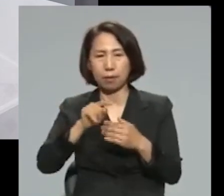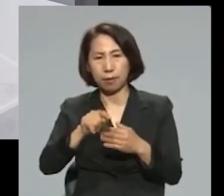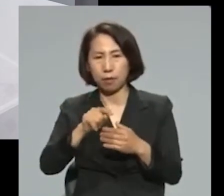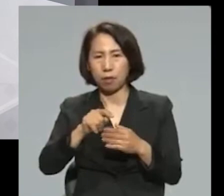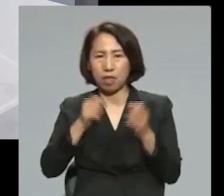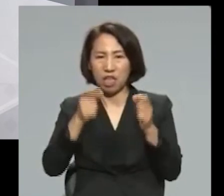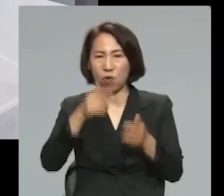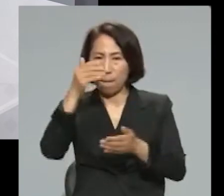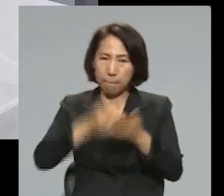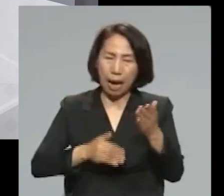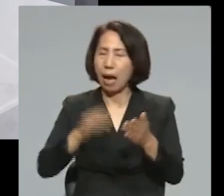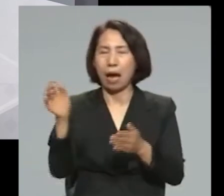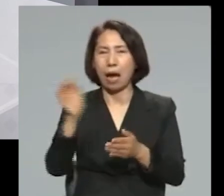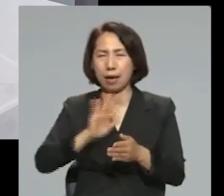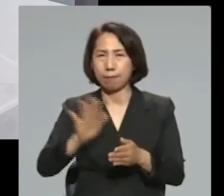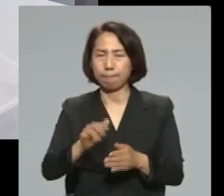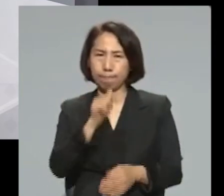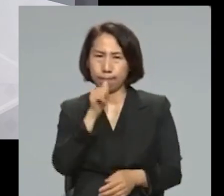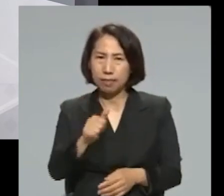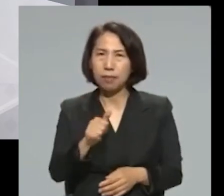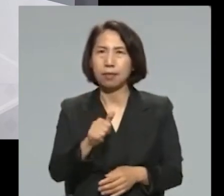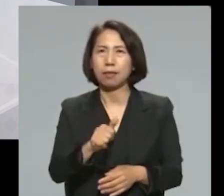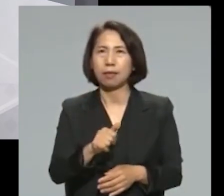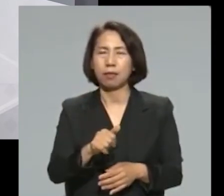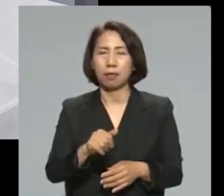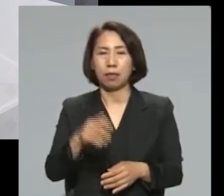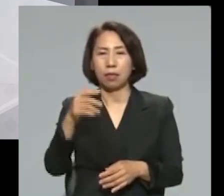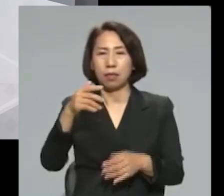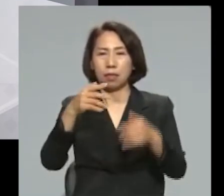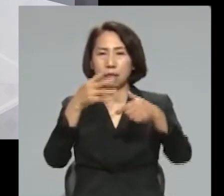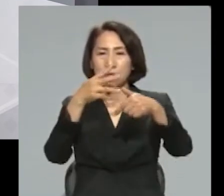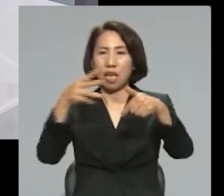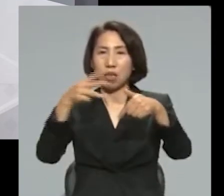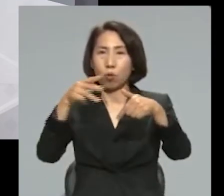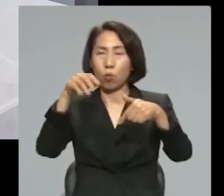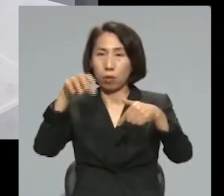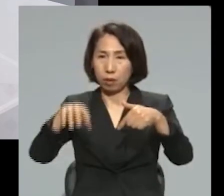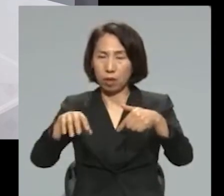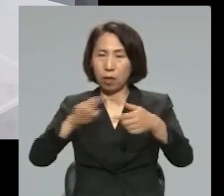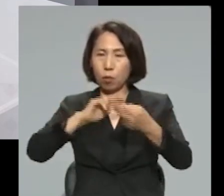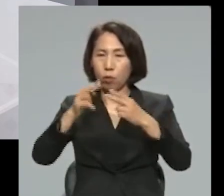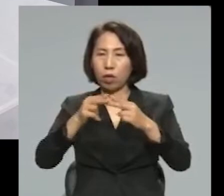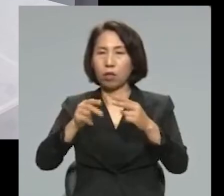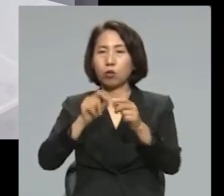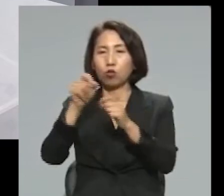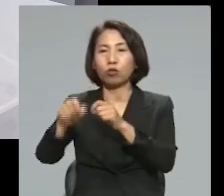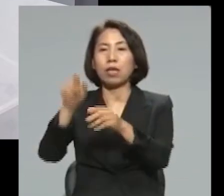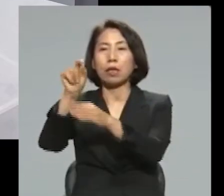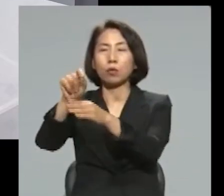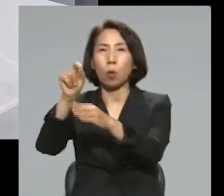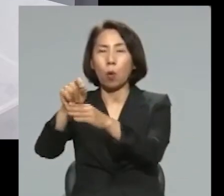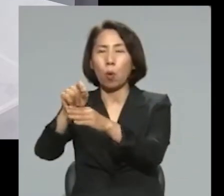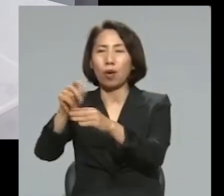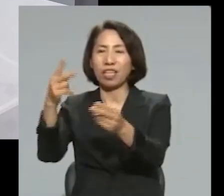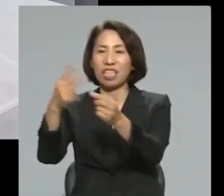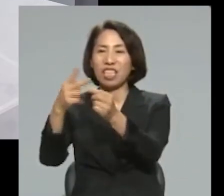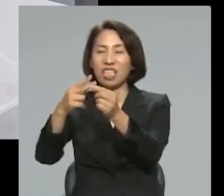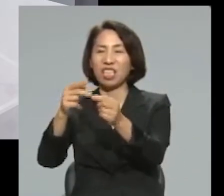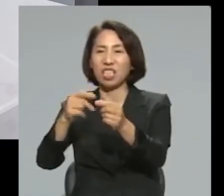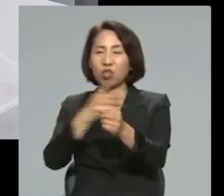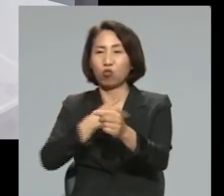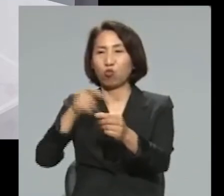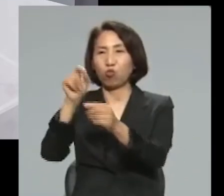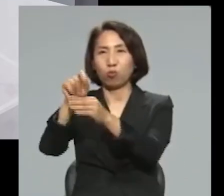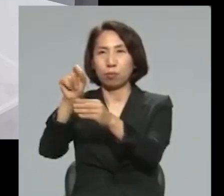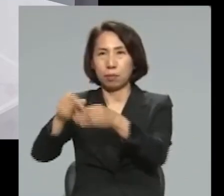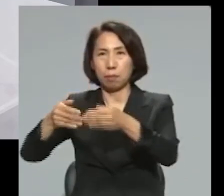절대 되풀이하지 않겠습니다. 세종시에 고령군청 출장소인 제2고령군수실을